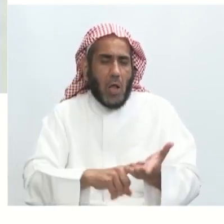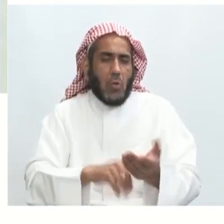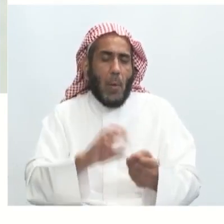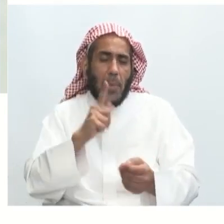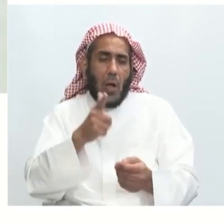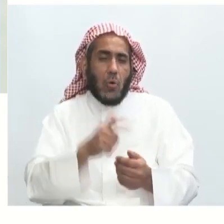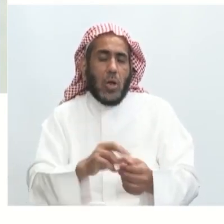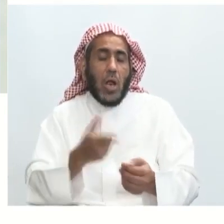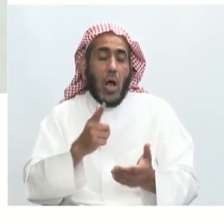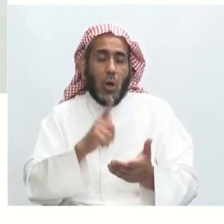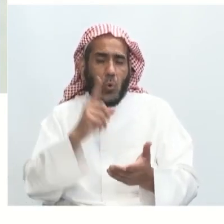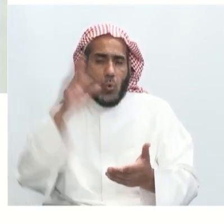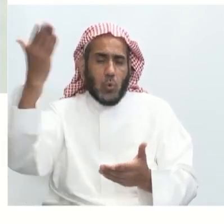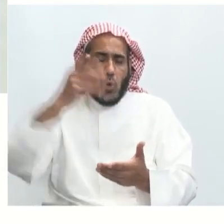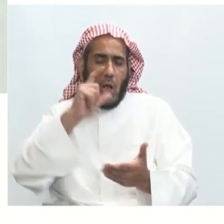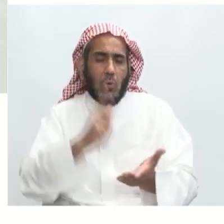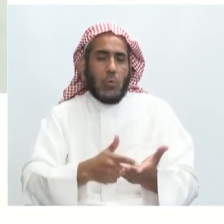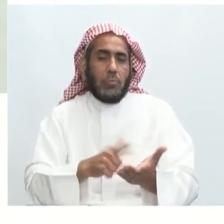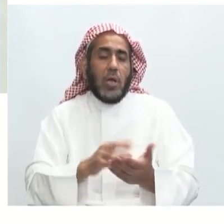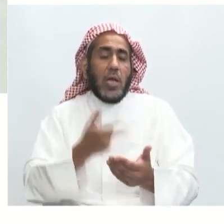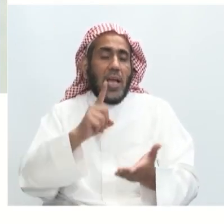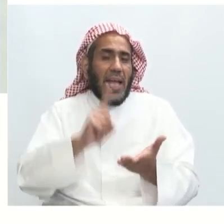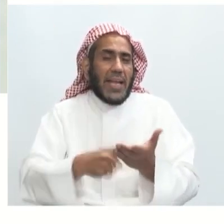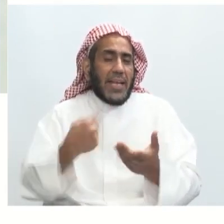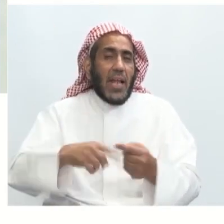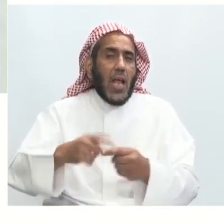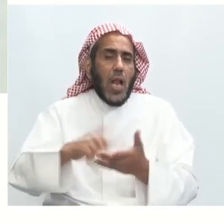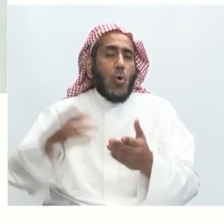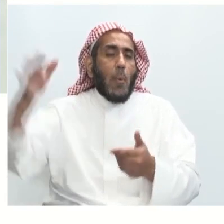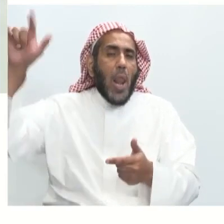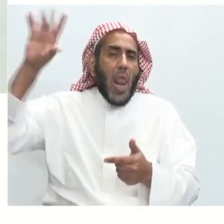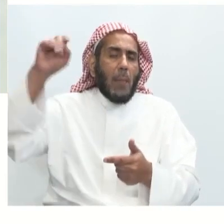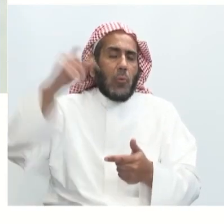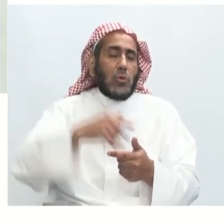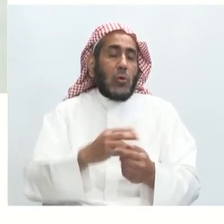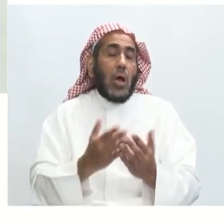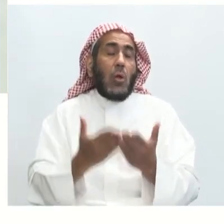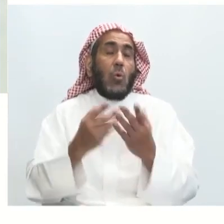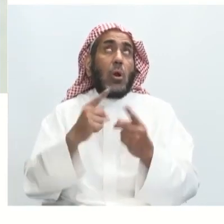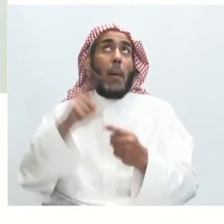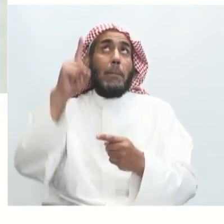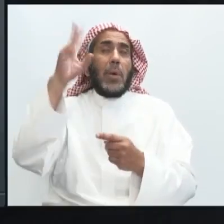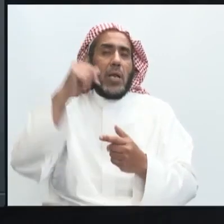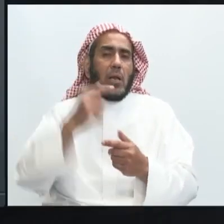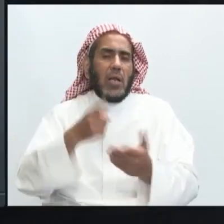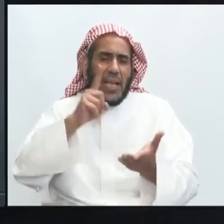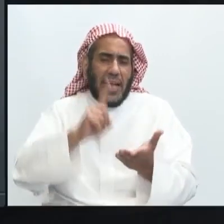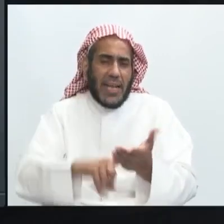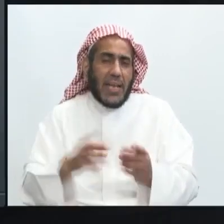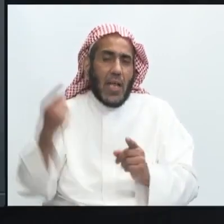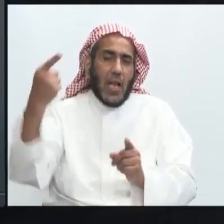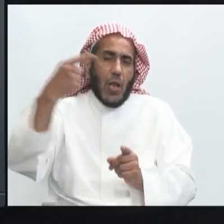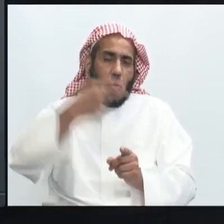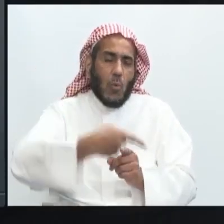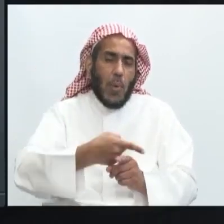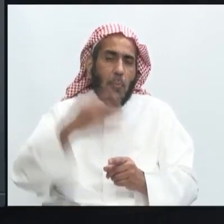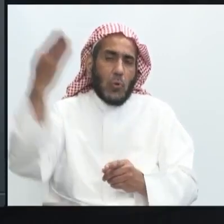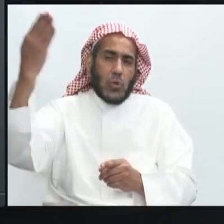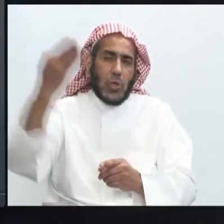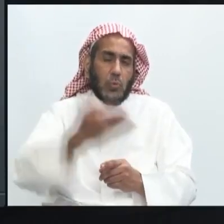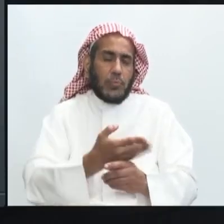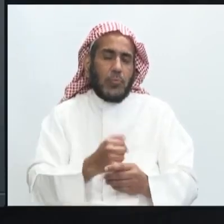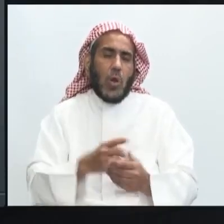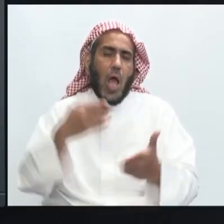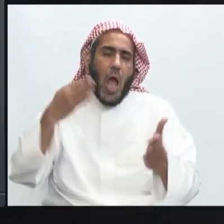بقوله في الرسل اكدوا نقول انا اليكم لمرسلون قالوا ربنا يعلم انا اليكم لمرسلون